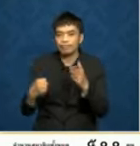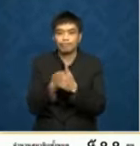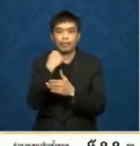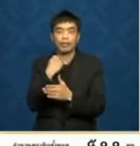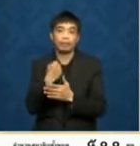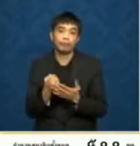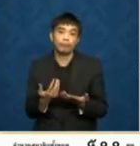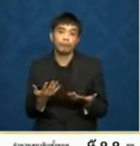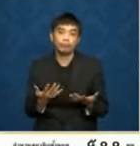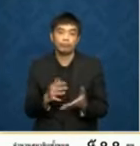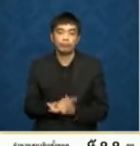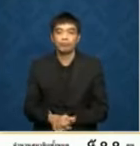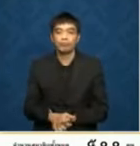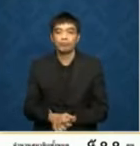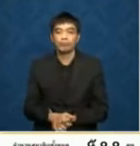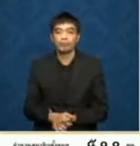ามี